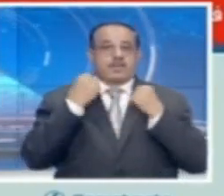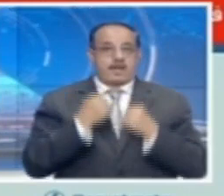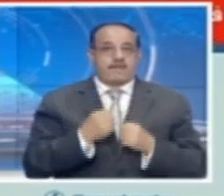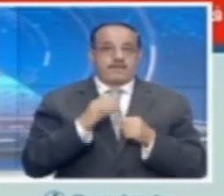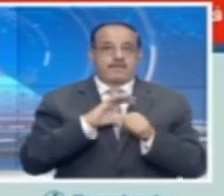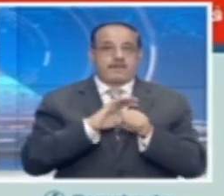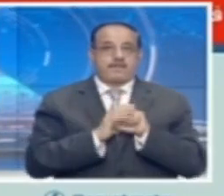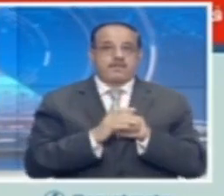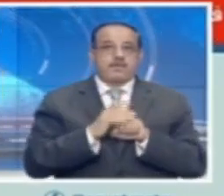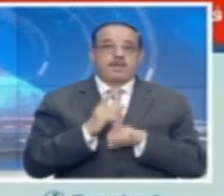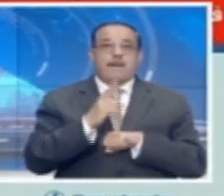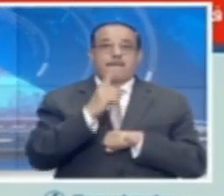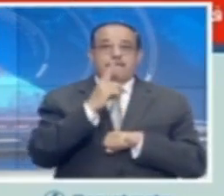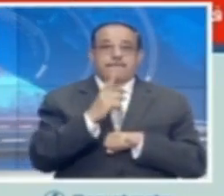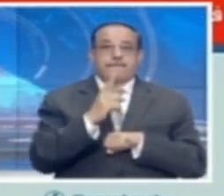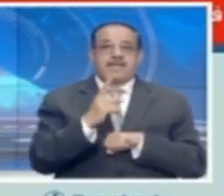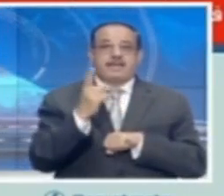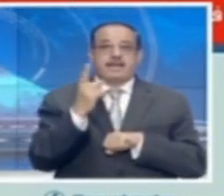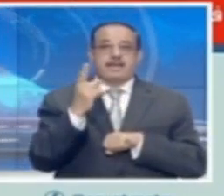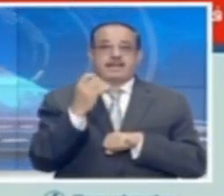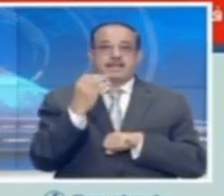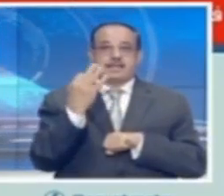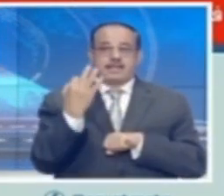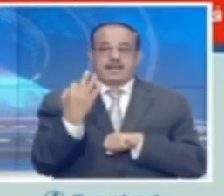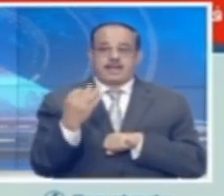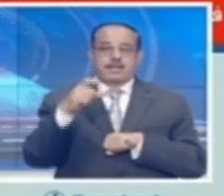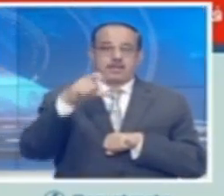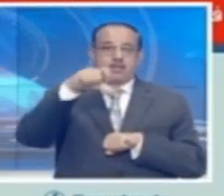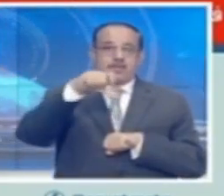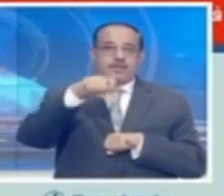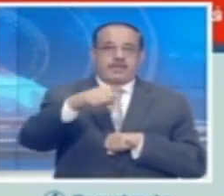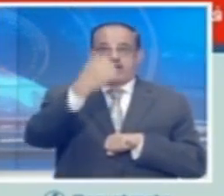ليرتفع إجمالي المتعافين من الفيروس إلى